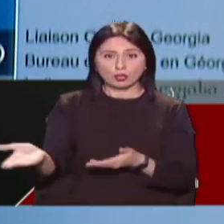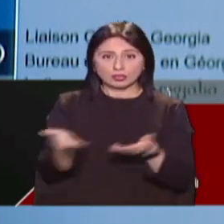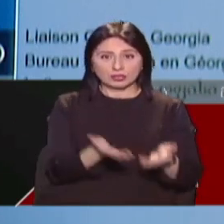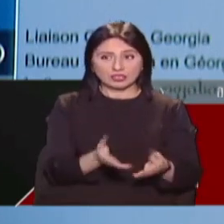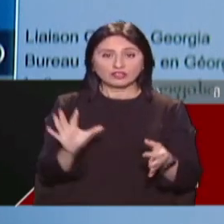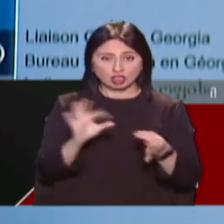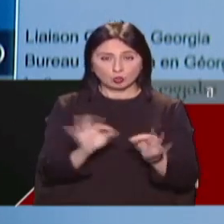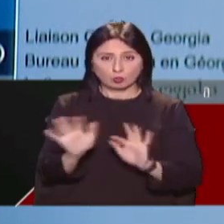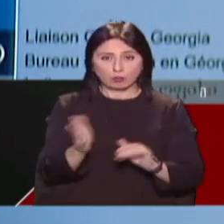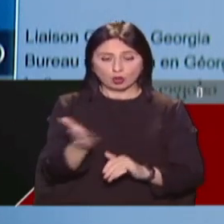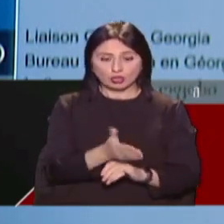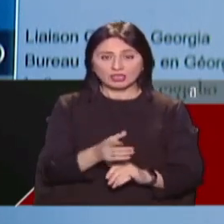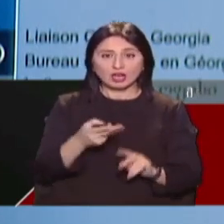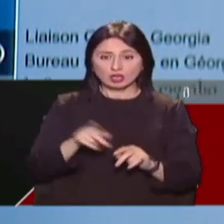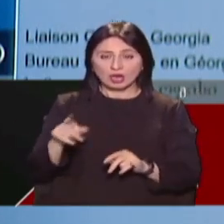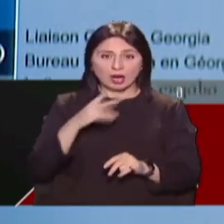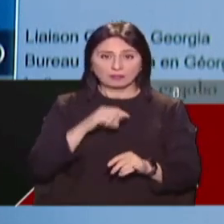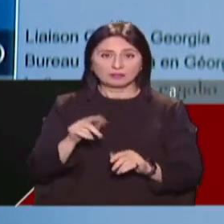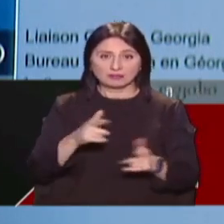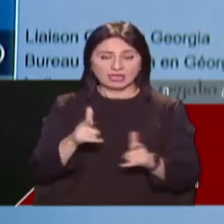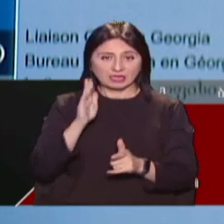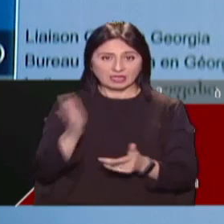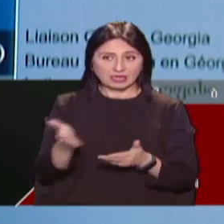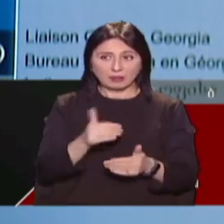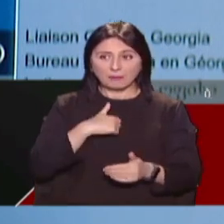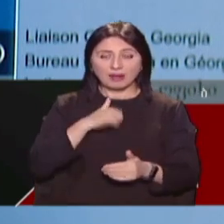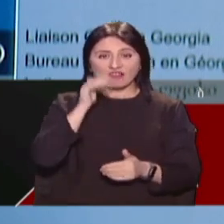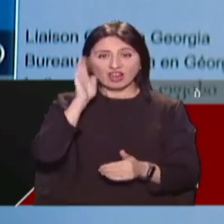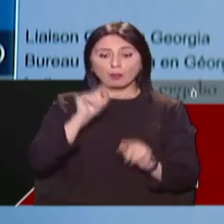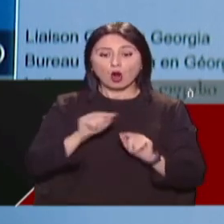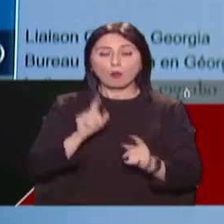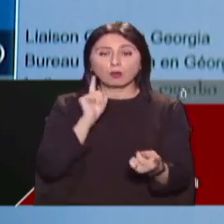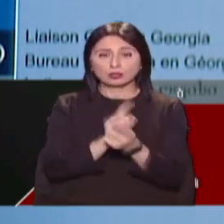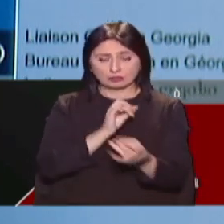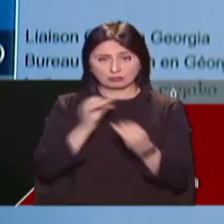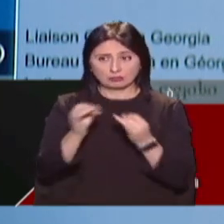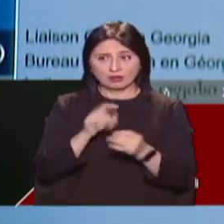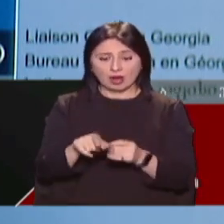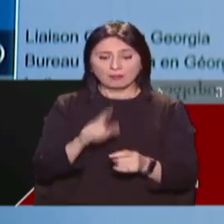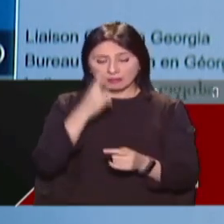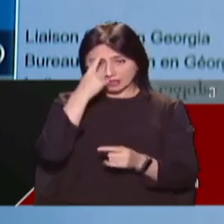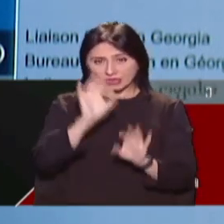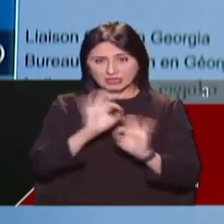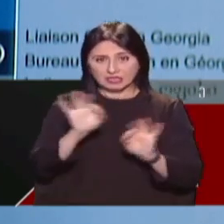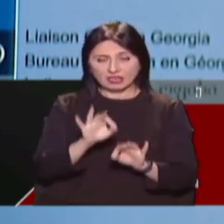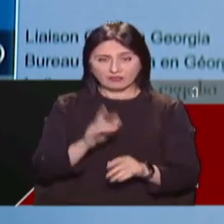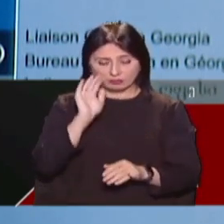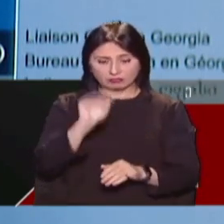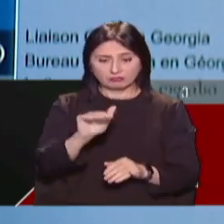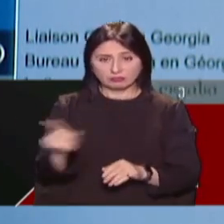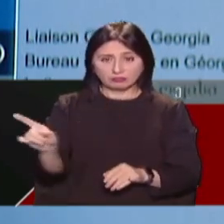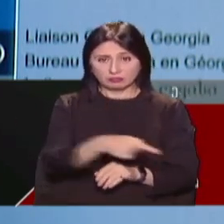ოპოზიციისთვის შეუერთდეს პროცესს, როდესაც ისინი ამისთვის მზად იქნებიან. მე ხვალმე ქნება ოპოზიციასთან შეხვედრები და ამ გზავნის ძალიან კაფიოდ